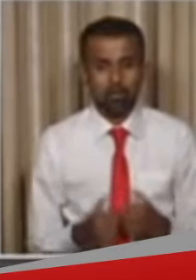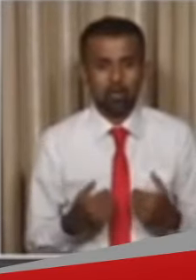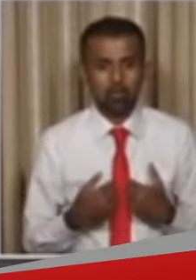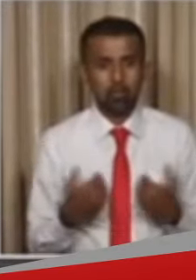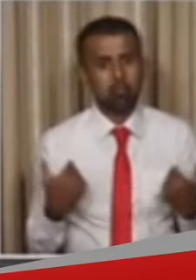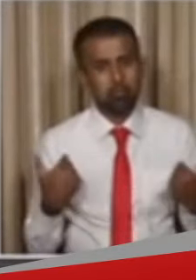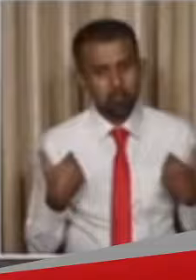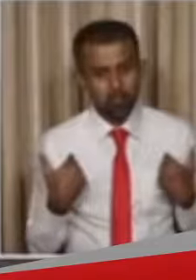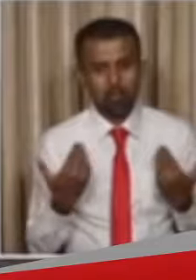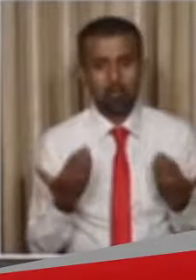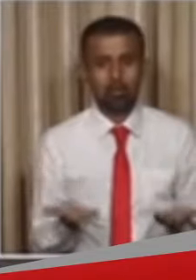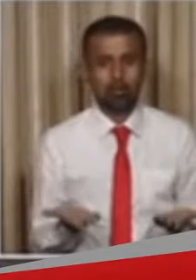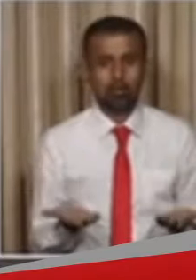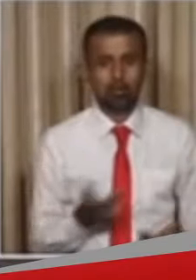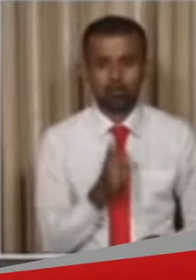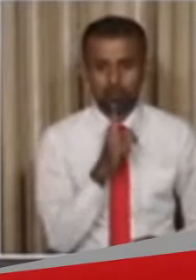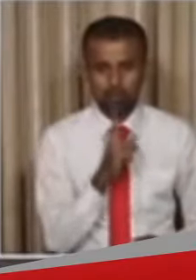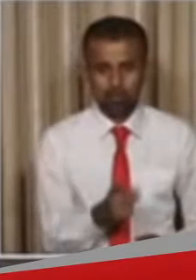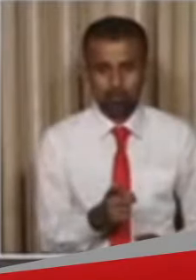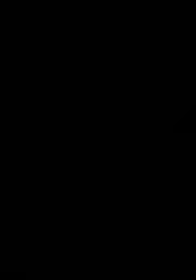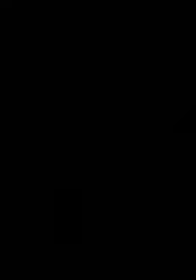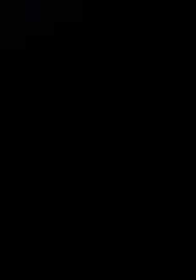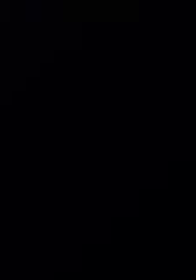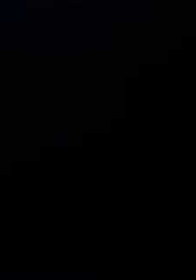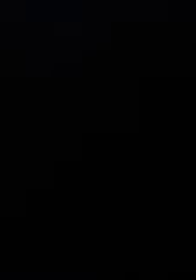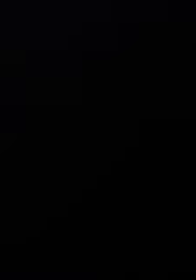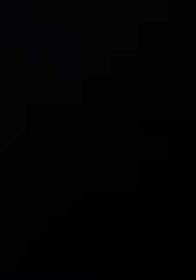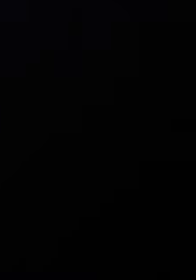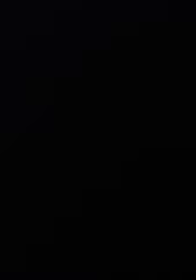වෙලා තින්නේ කියන එක ප්‍රකාශ කරමින් මම නිහඬ වෙනවා ඔබතුමියට.